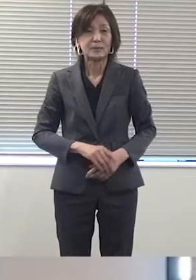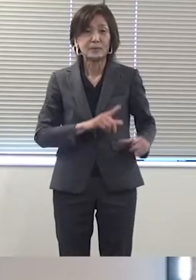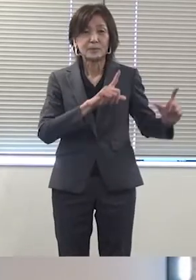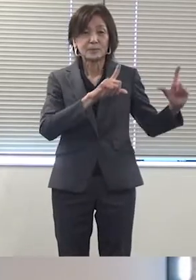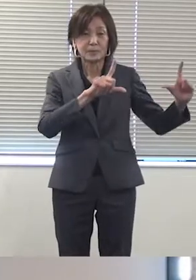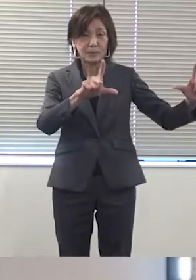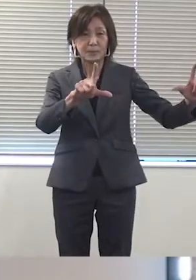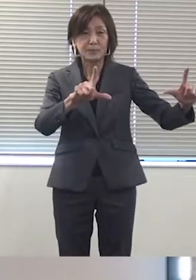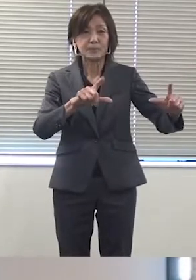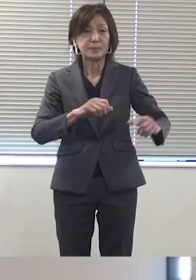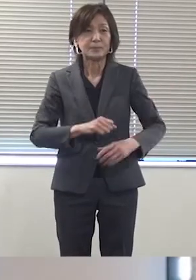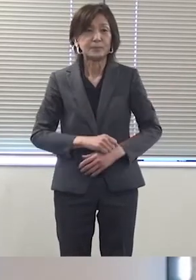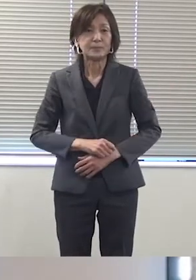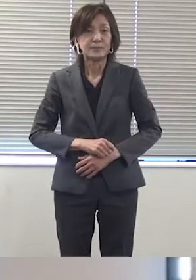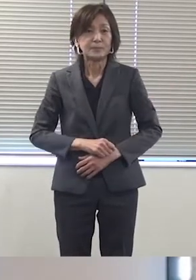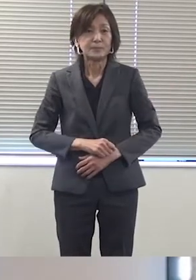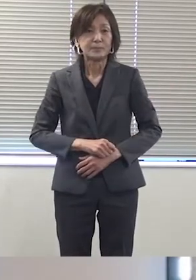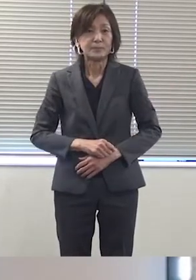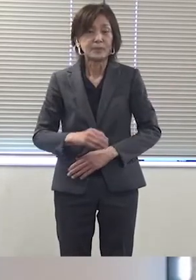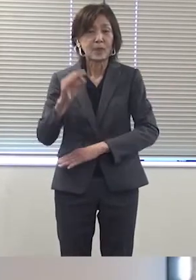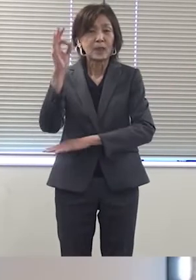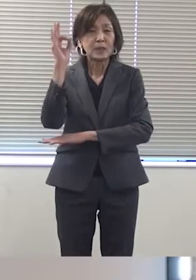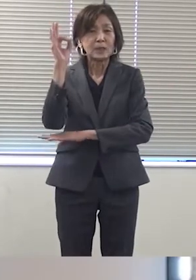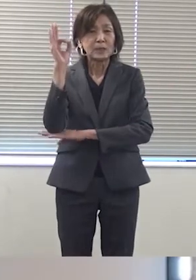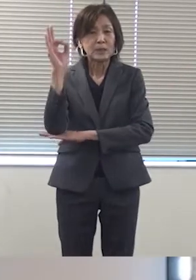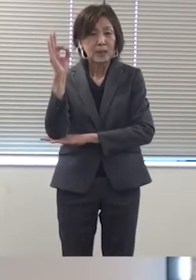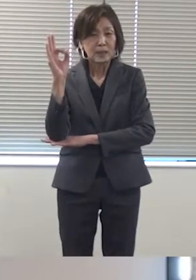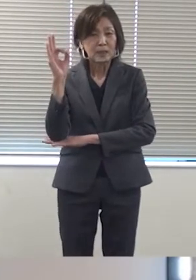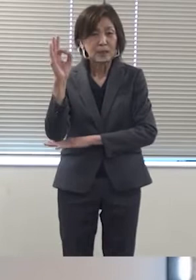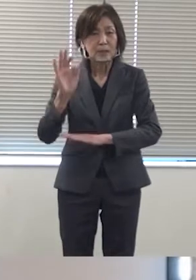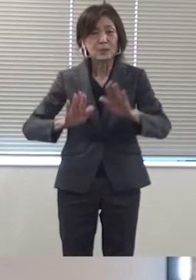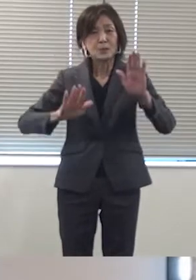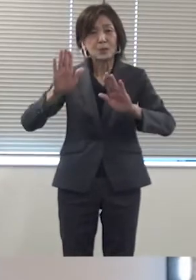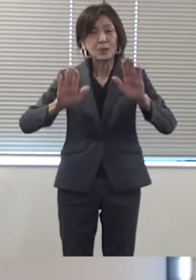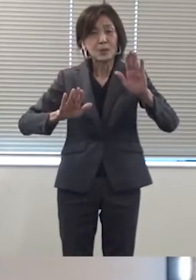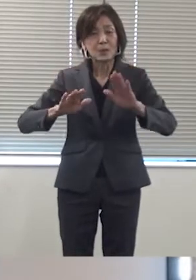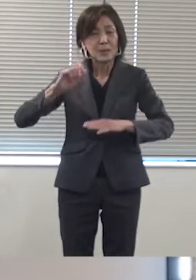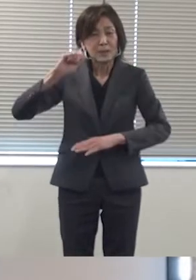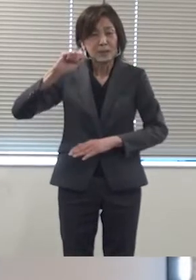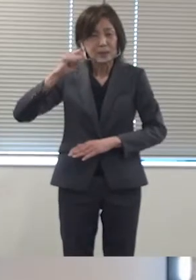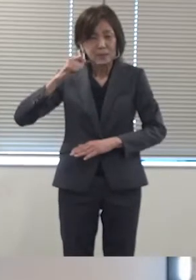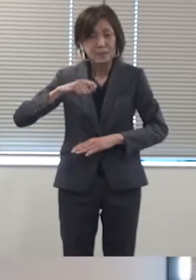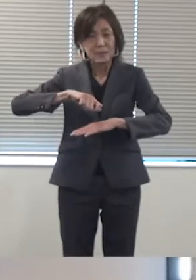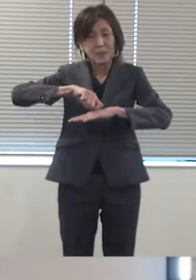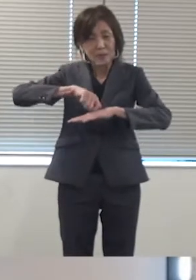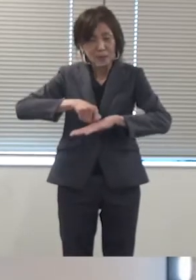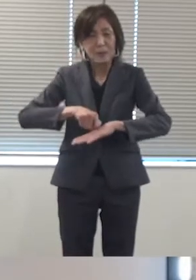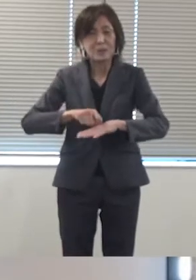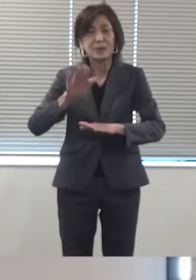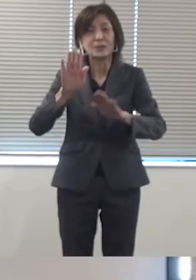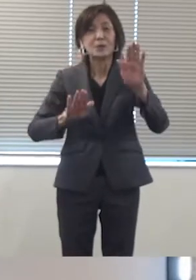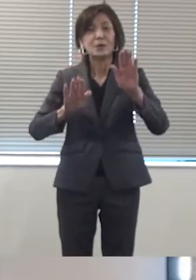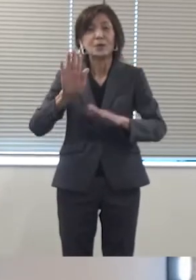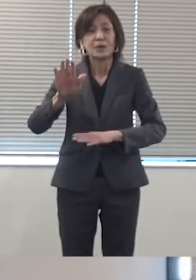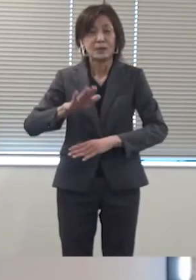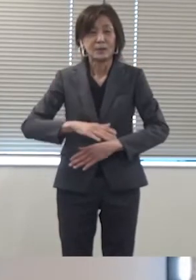ですね、まあ、非常に厳しい状況に現状があります。それでコロナの関係で、まあ、コロナ